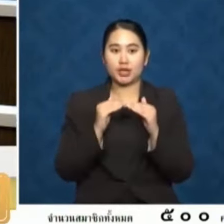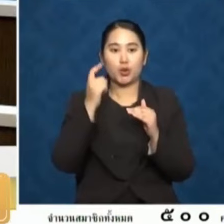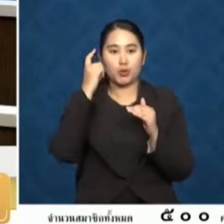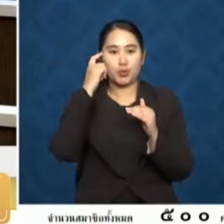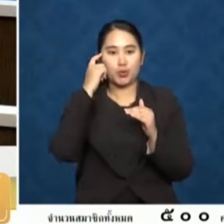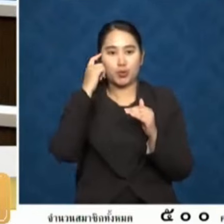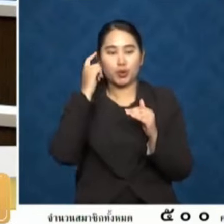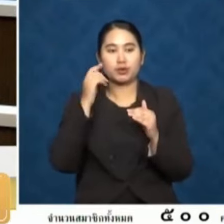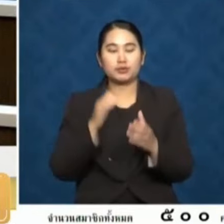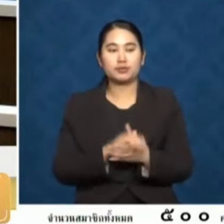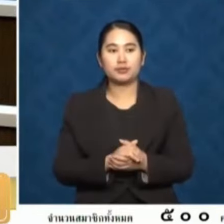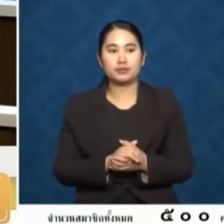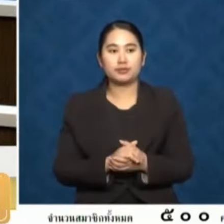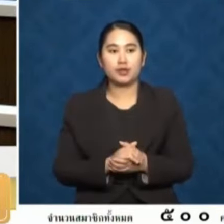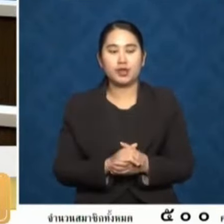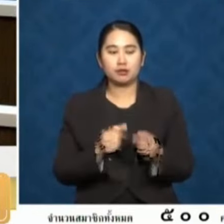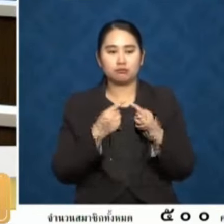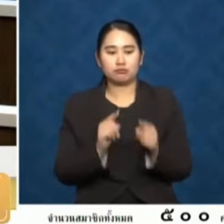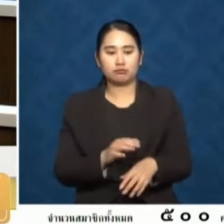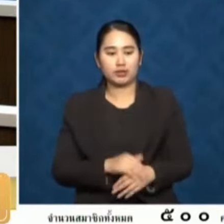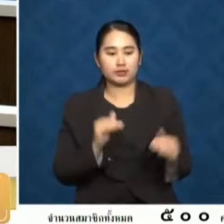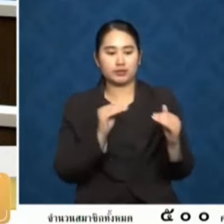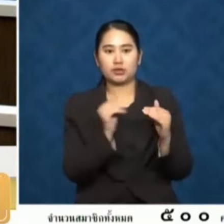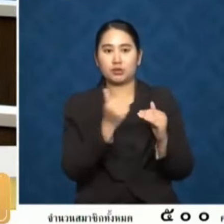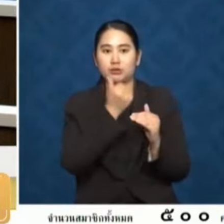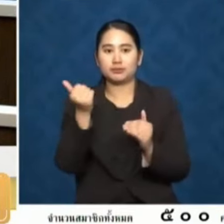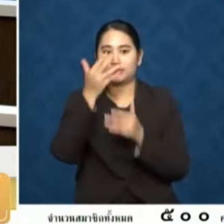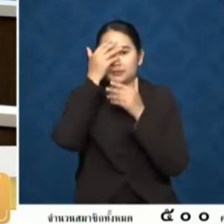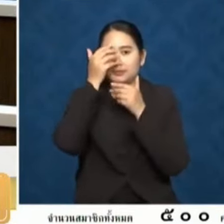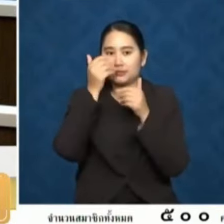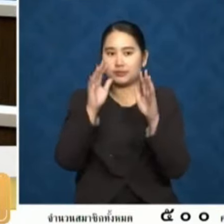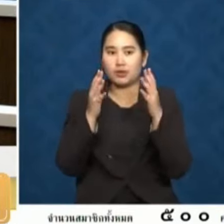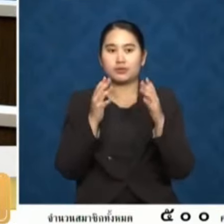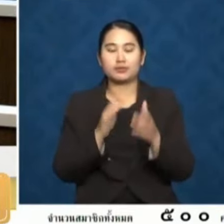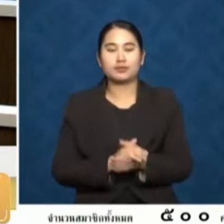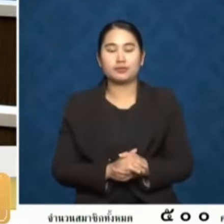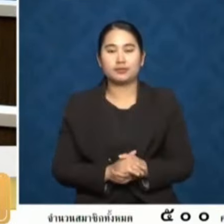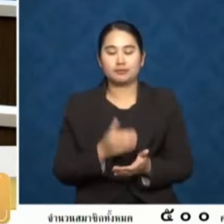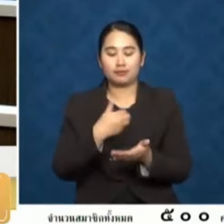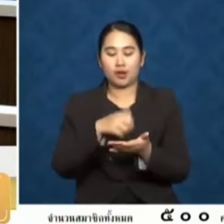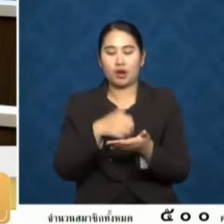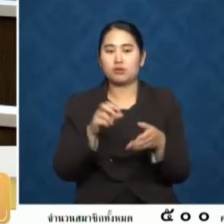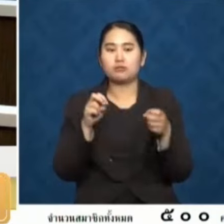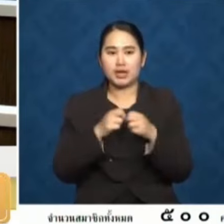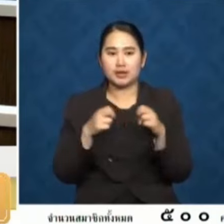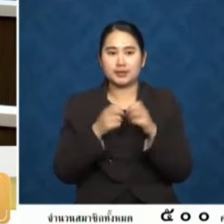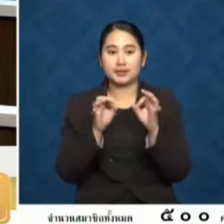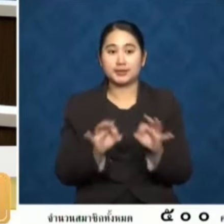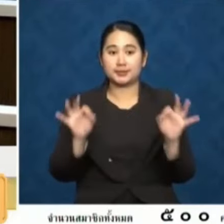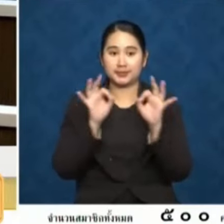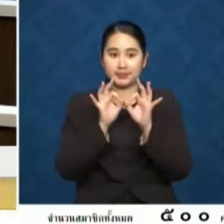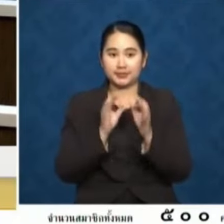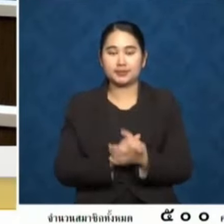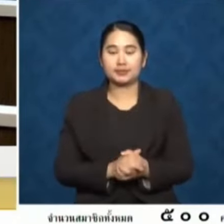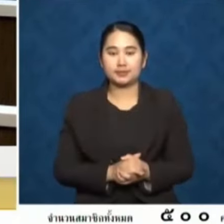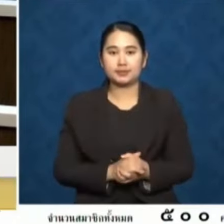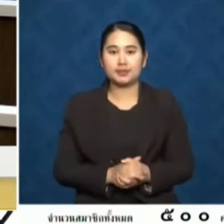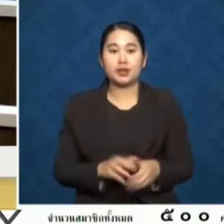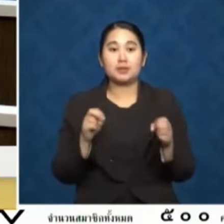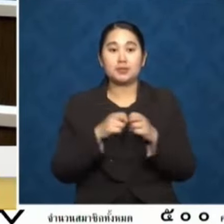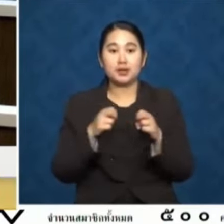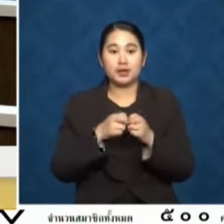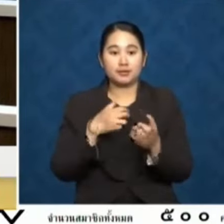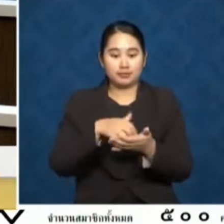ตนเองโดยไม่สนใจสิทธิ์และหน้าที่ของคนอื่นอันนี้คือปัญหาใหญ่เพราะฉะนั้นปัญหาเหล่